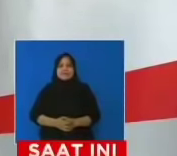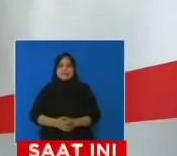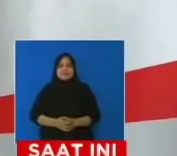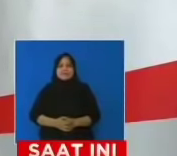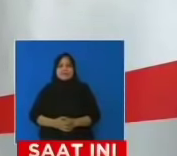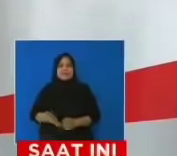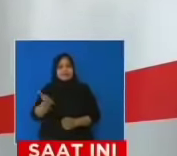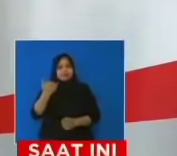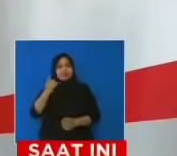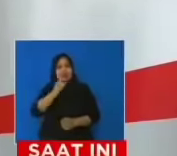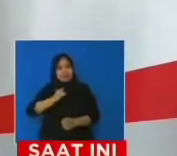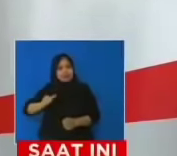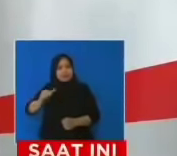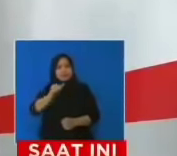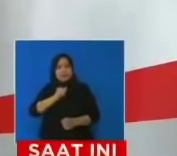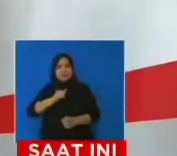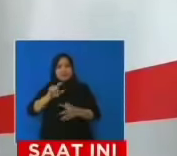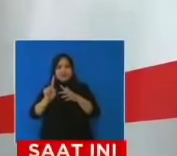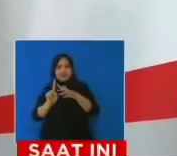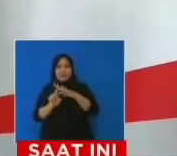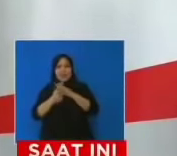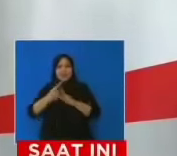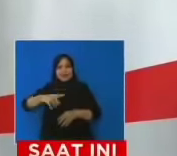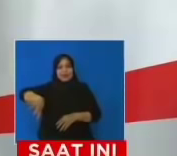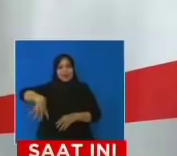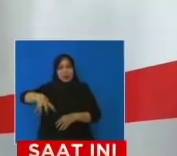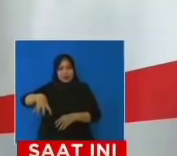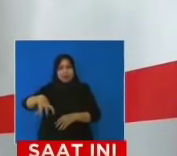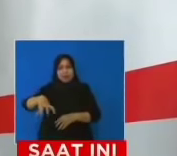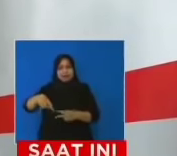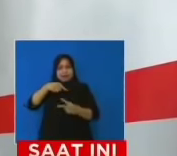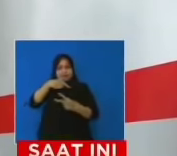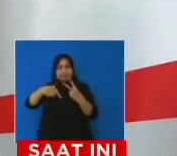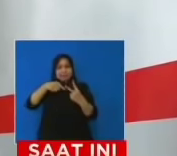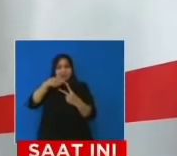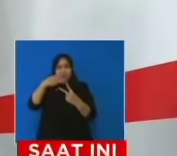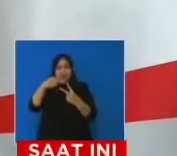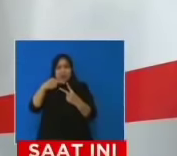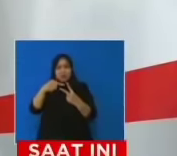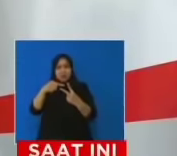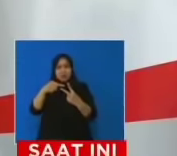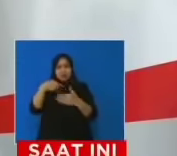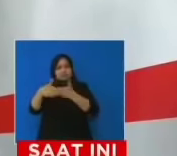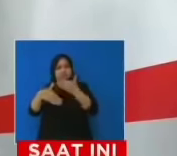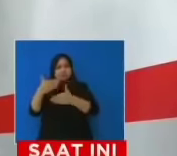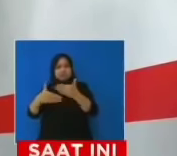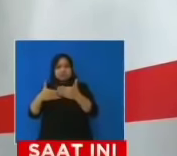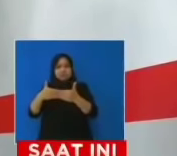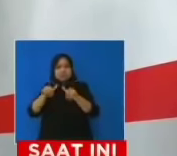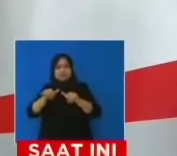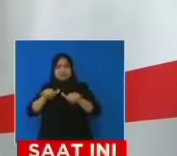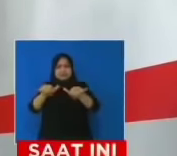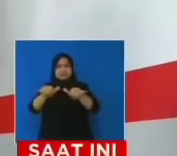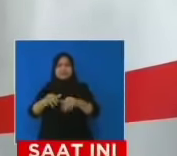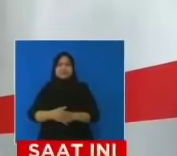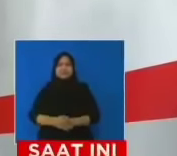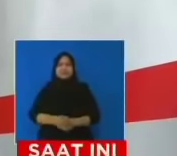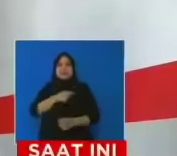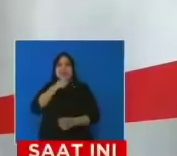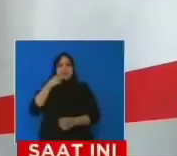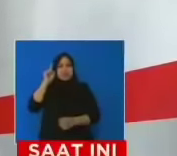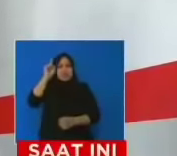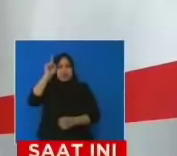berbasis keluarga, kita jalankan dua-duanya. Insya Allah kita bisa tetap menjaga tetap